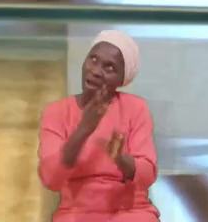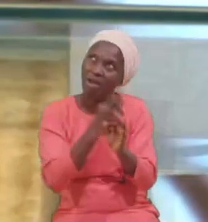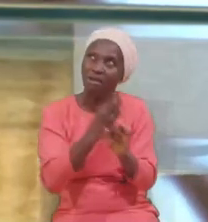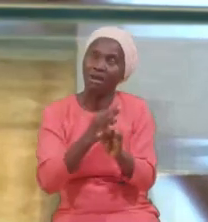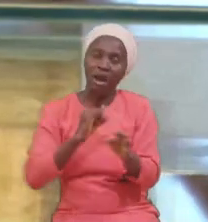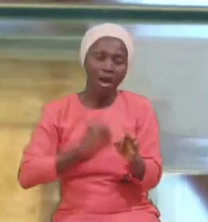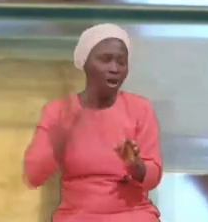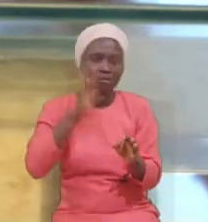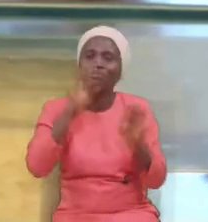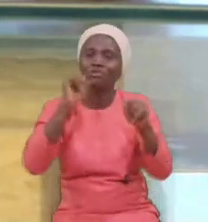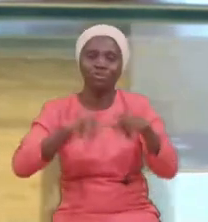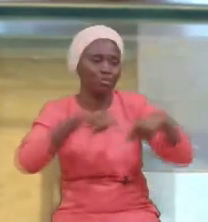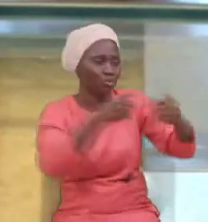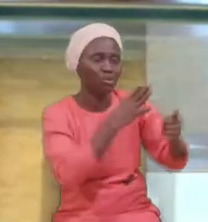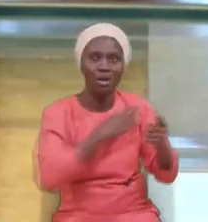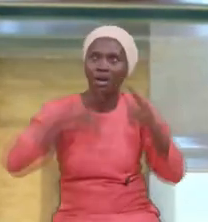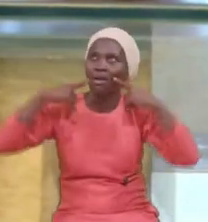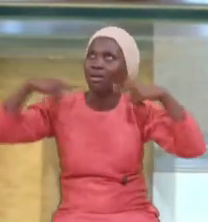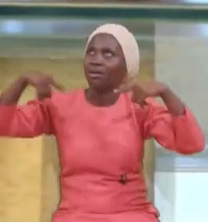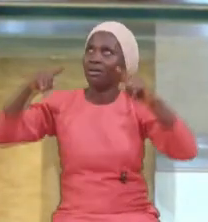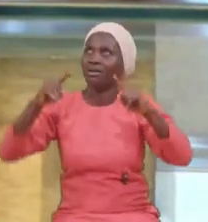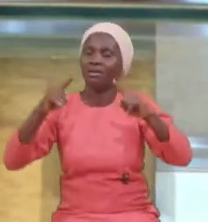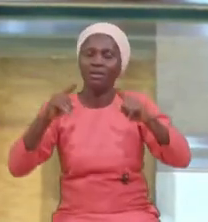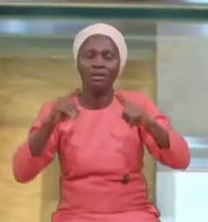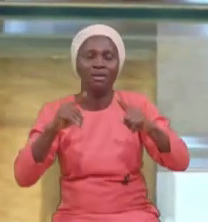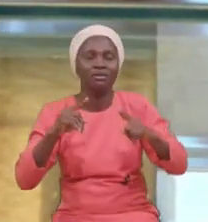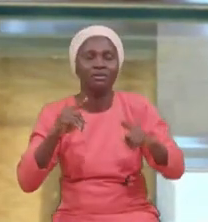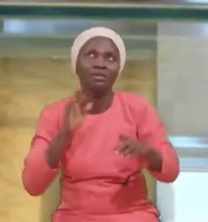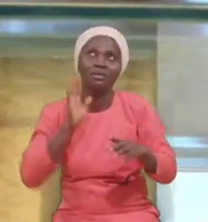Moi aussi, je vais sortir et déclarer